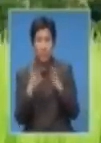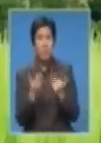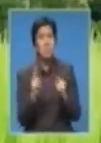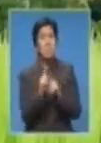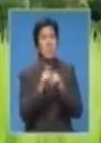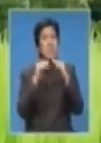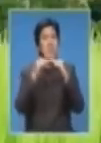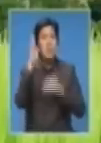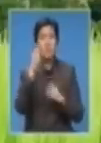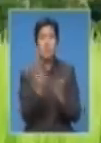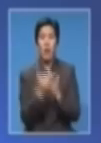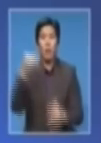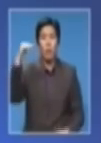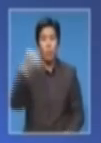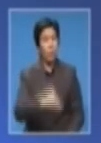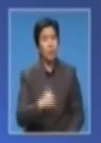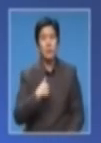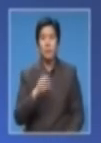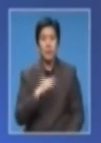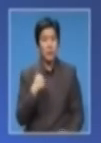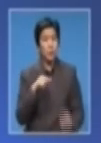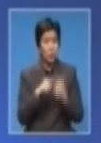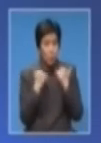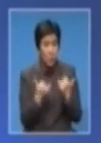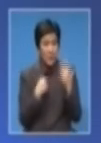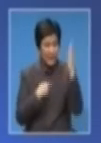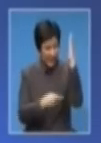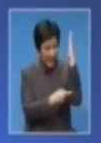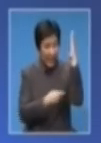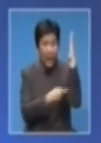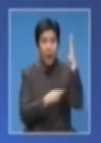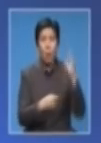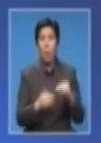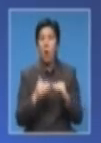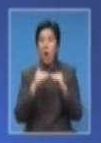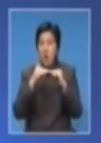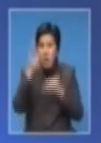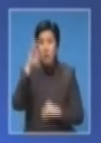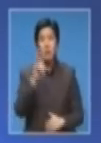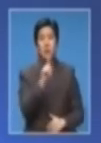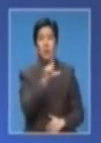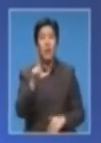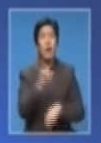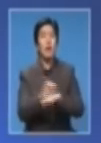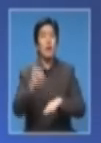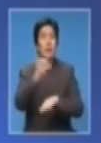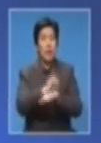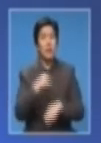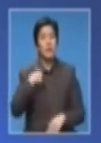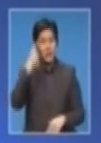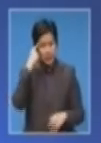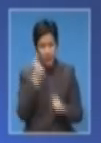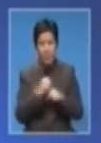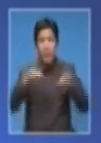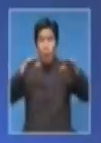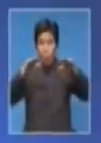ากๆแล้วราคามันก็ตกหมดอ่ะโดยที่ยิ่งยากในเวลานี้เกินเป็นล้านไร่นะกำลังแก้อยู่ปีนี้น่าจะได้สัก 400,000 ไร่มั้งนะครับที่จ